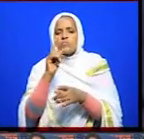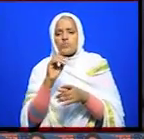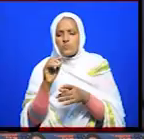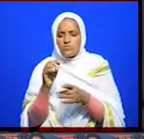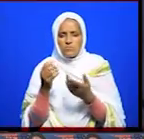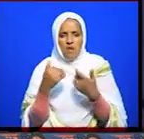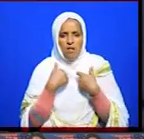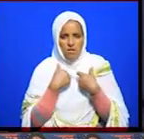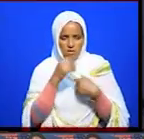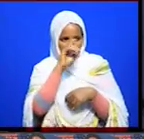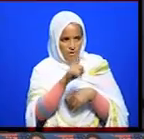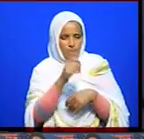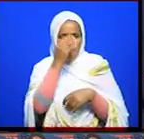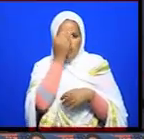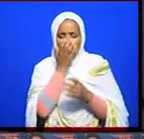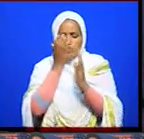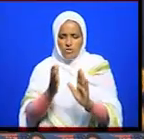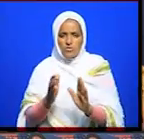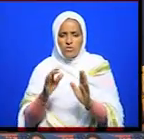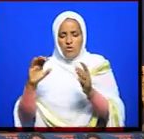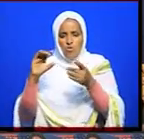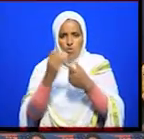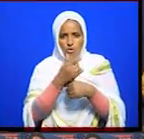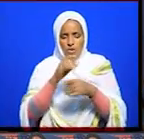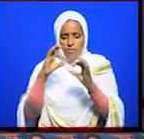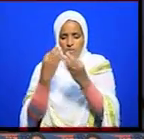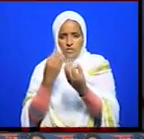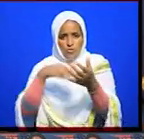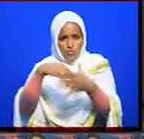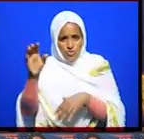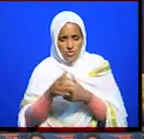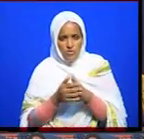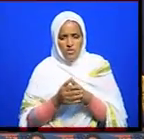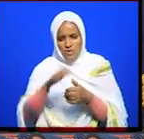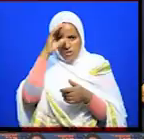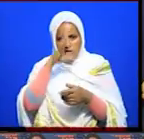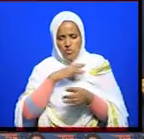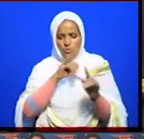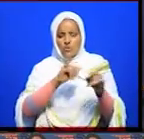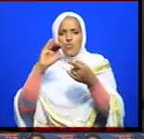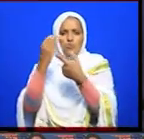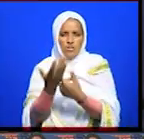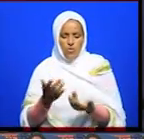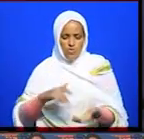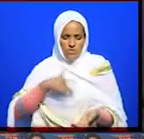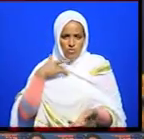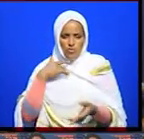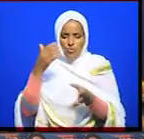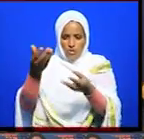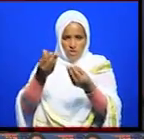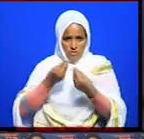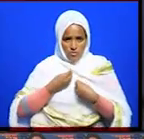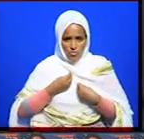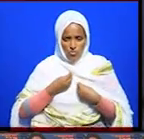ውጪ ኦርቶዶክሳዊ ከሆነ ቤተሰብ ውጪ ሰው እንደየ ሁኔታው